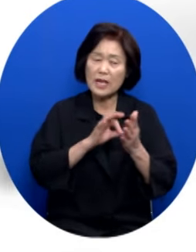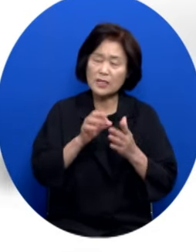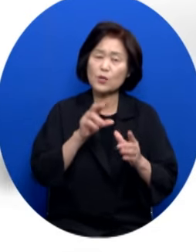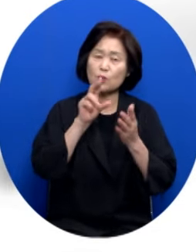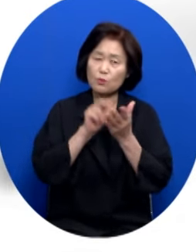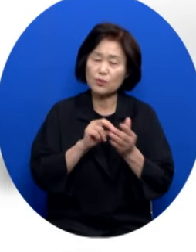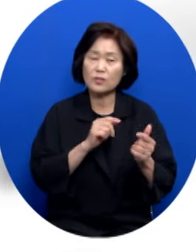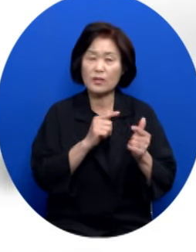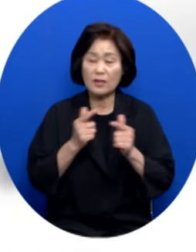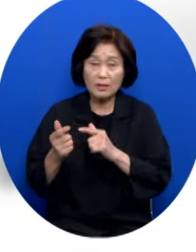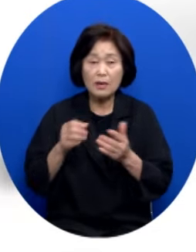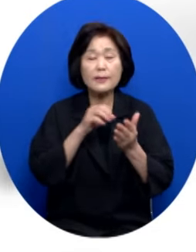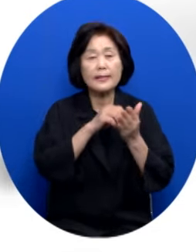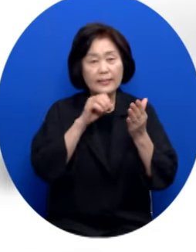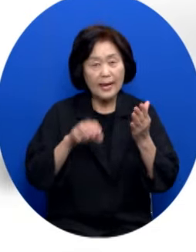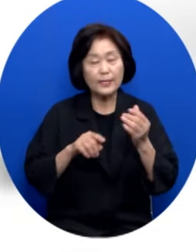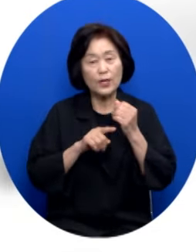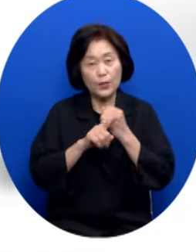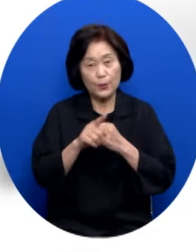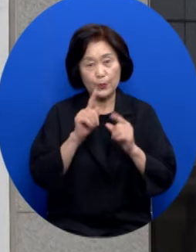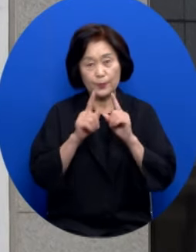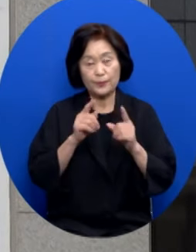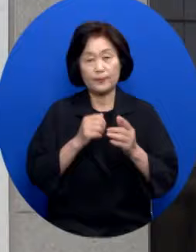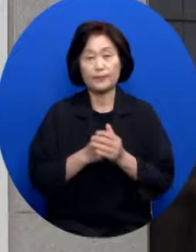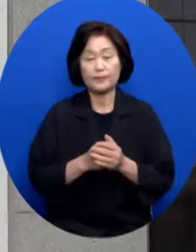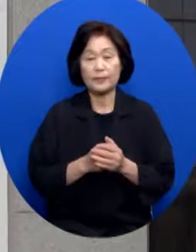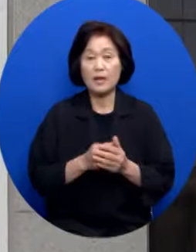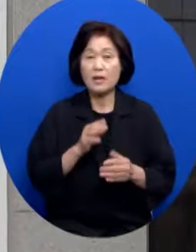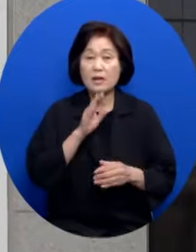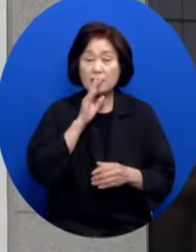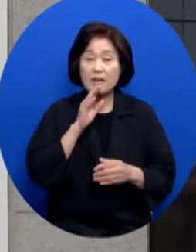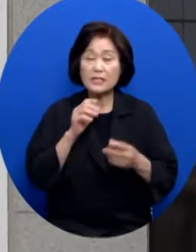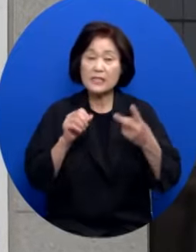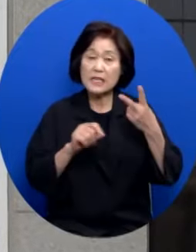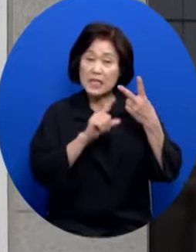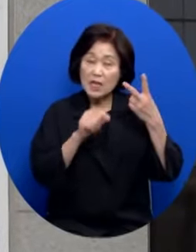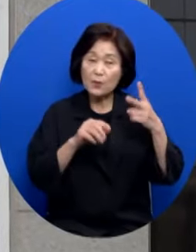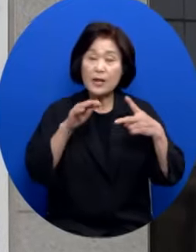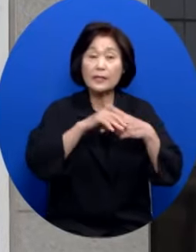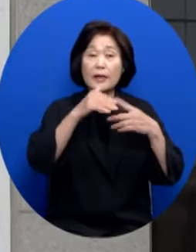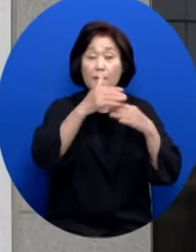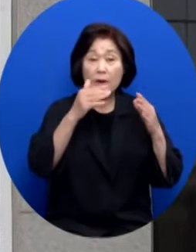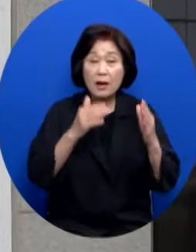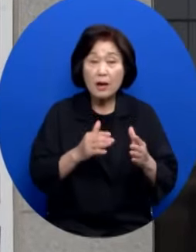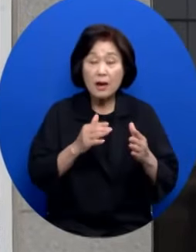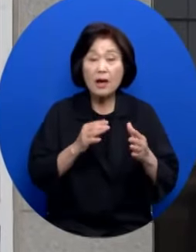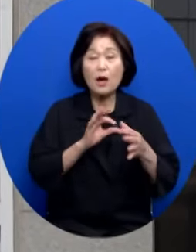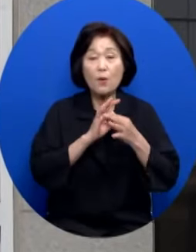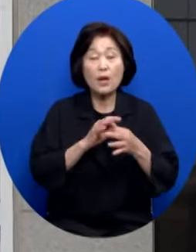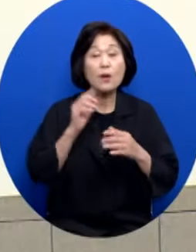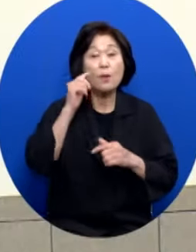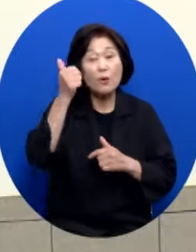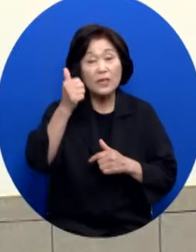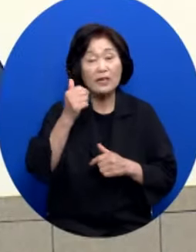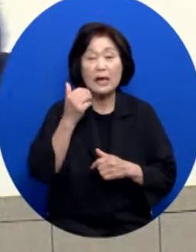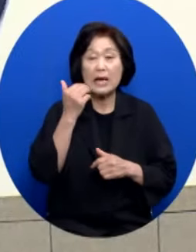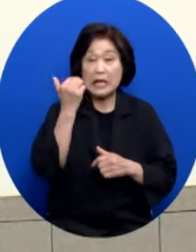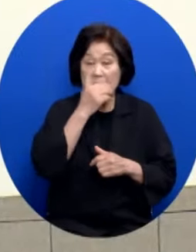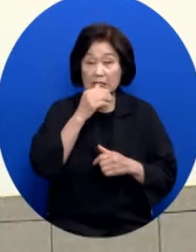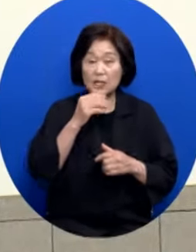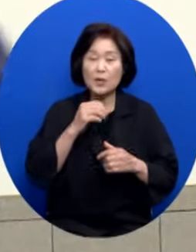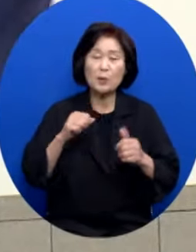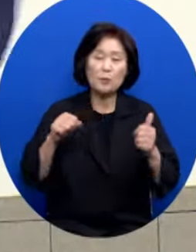논란을 탈퇴 사유로 꼽았습니다 실제로 지난 2월 다락방 소속 목사가 성폭력 혐의로 인천